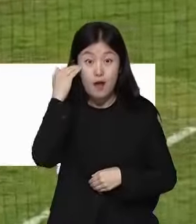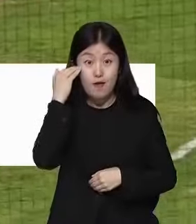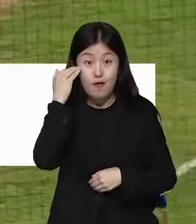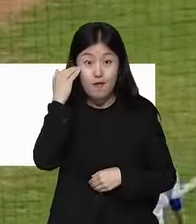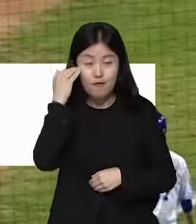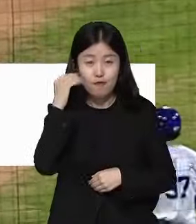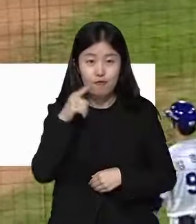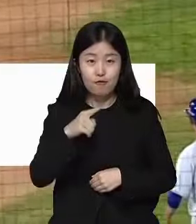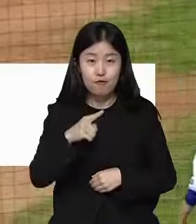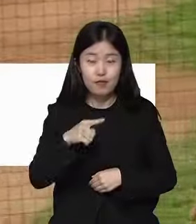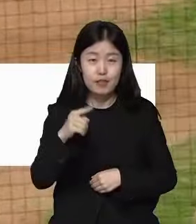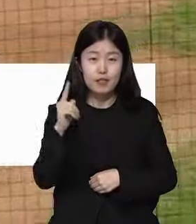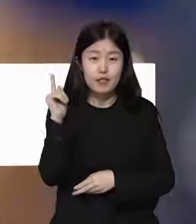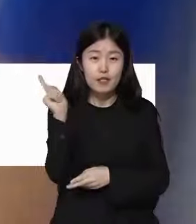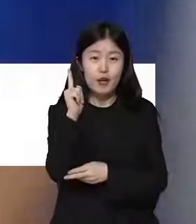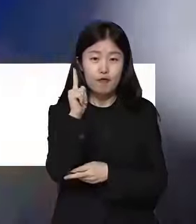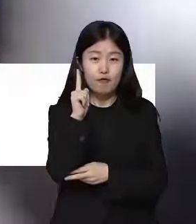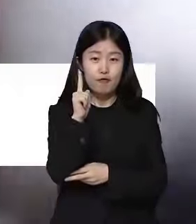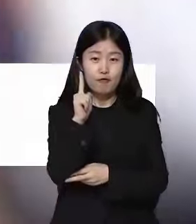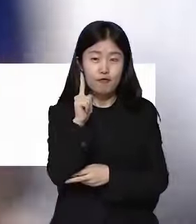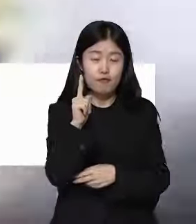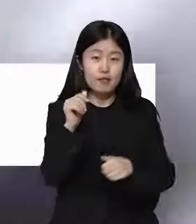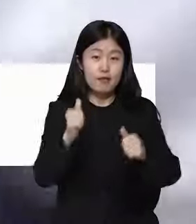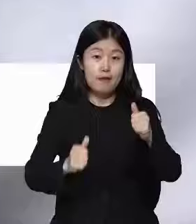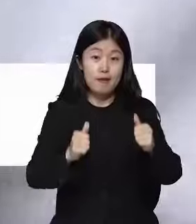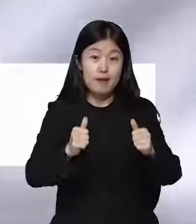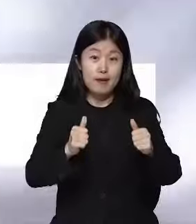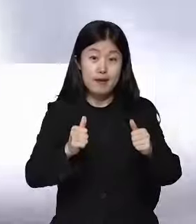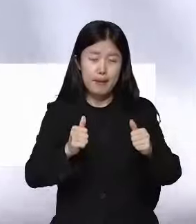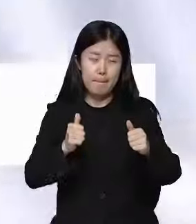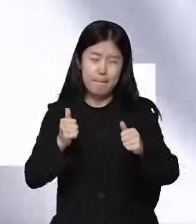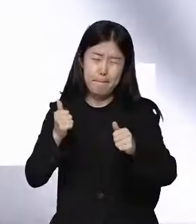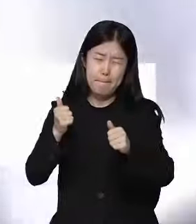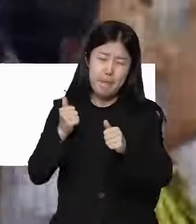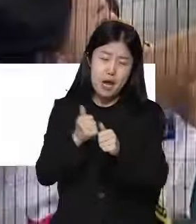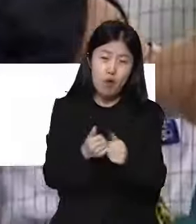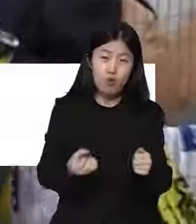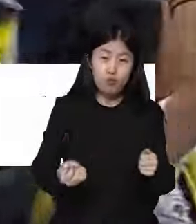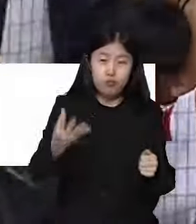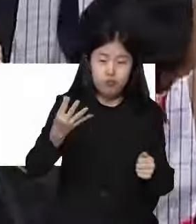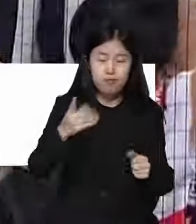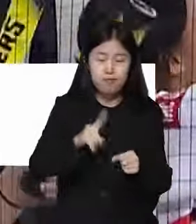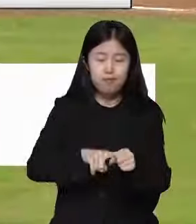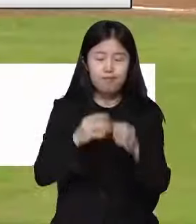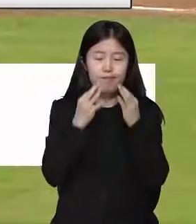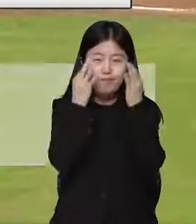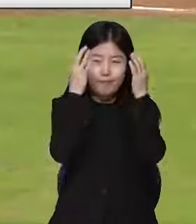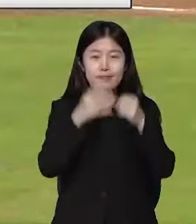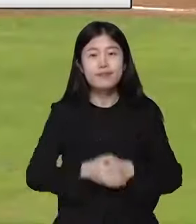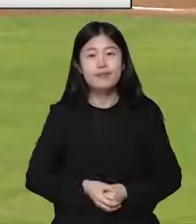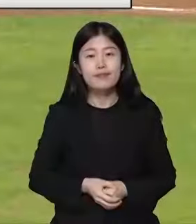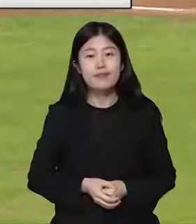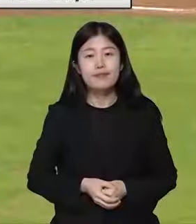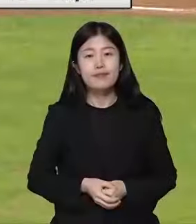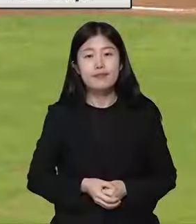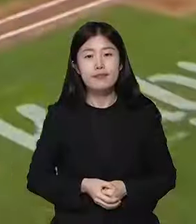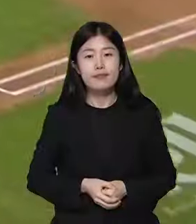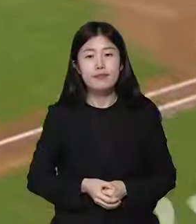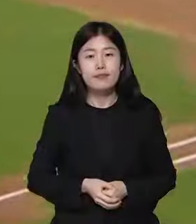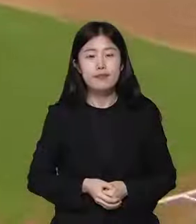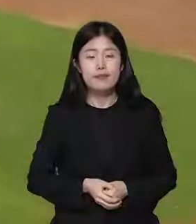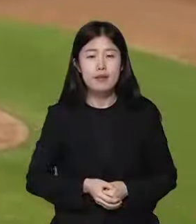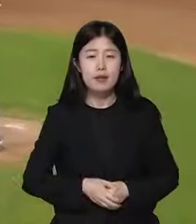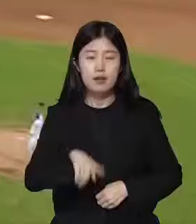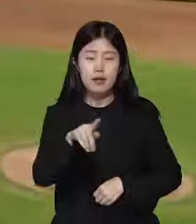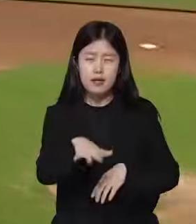한국 시리즈에 더 좋은 모습으로 이제 우승으로 보답할 수 있게 최선을 다하겠습니다. 완벽한 공격형